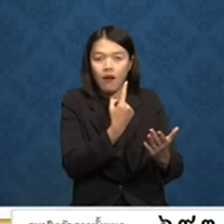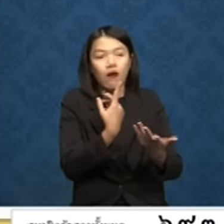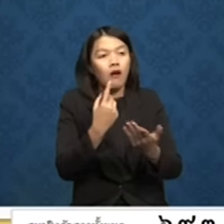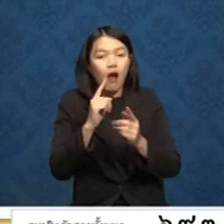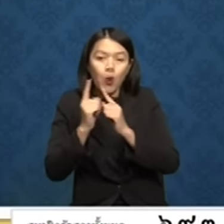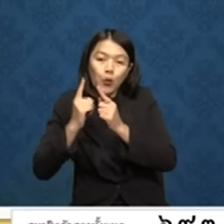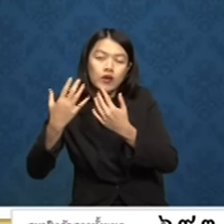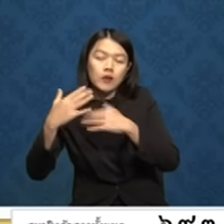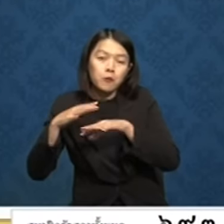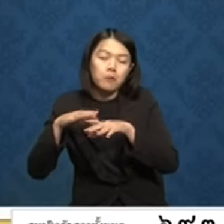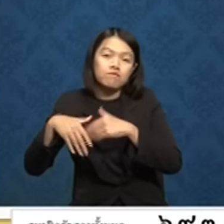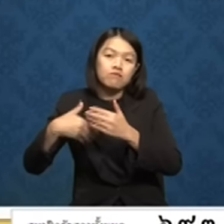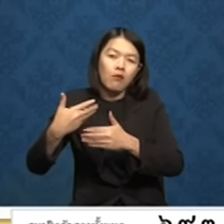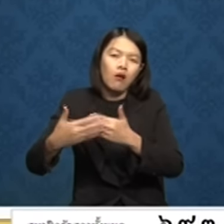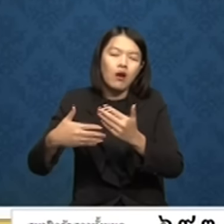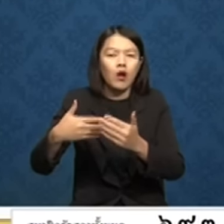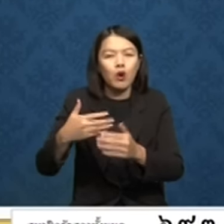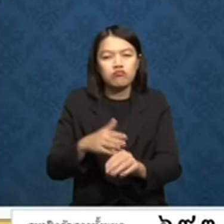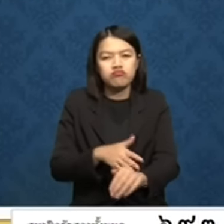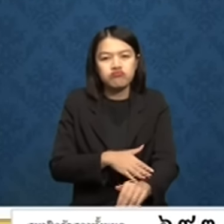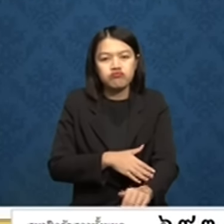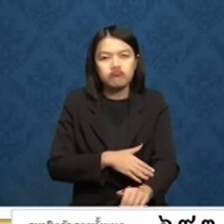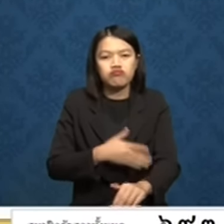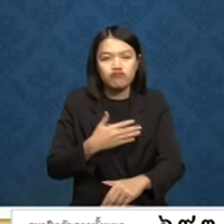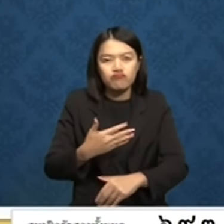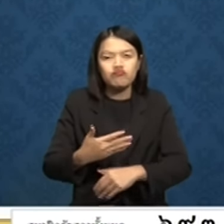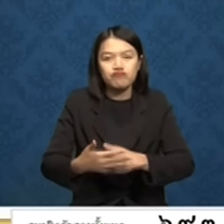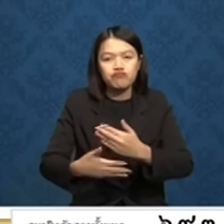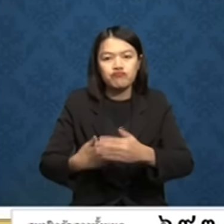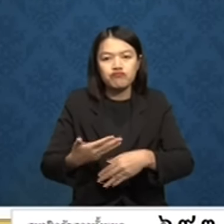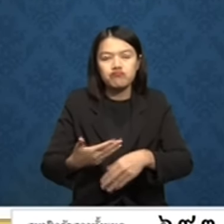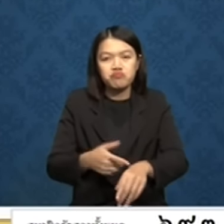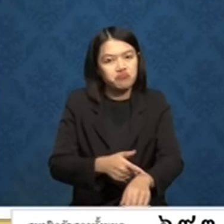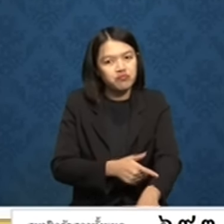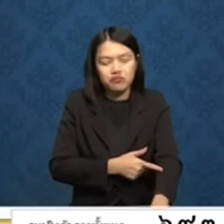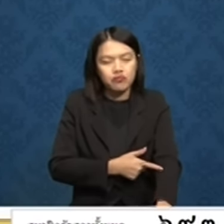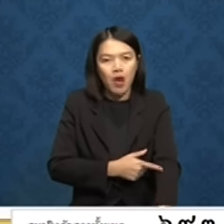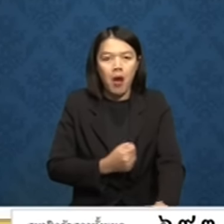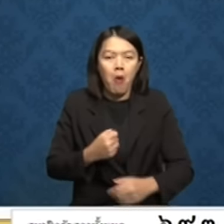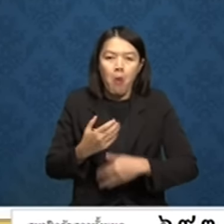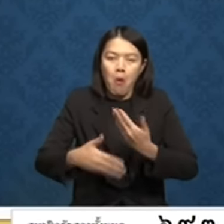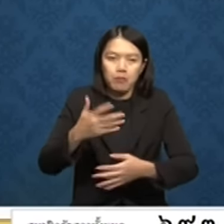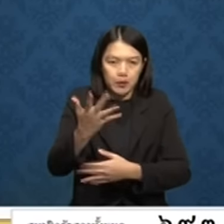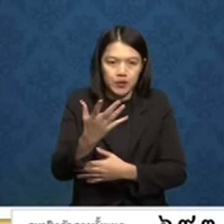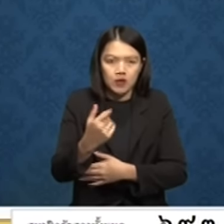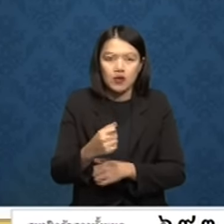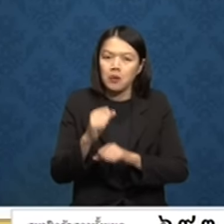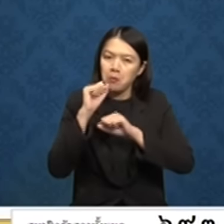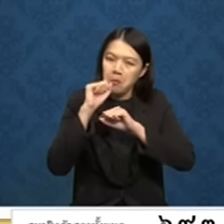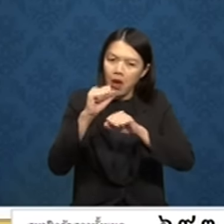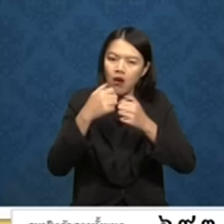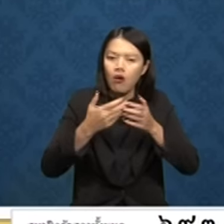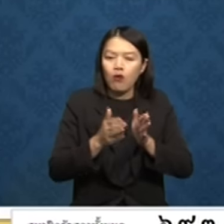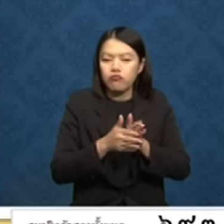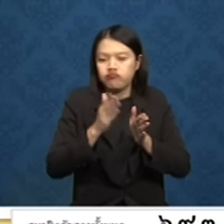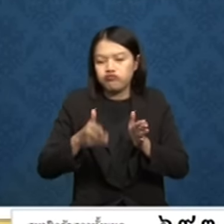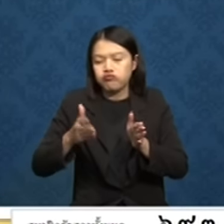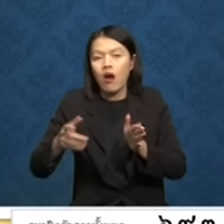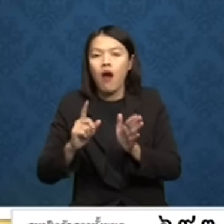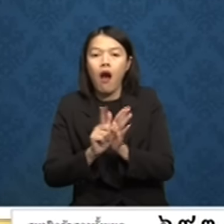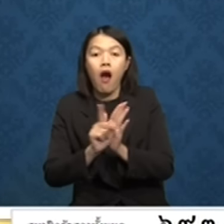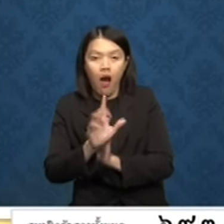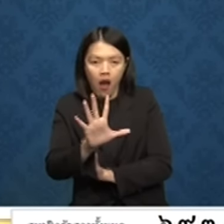างเชื่องช้าไร้แรงผลักดันจากฝ่ายการเมืองจากทำเนียบรัฐบาลขยายเวลาการประกาศสถานการณ์ฉุกเฉินต่อไป5ครั้งเป็น